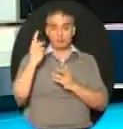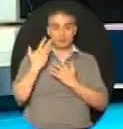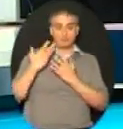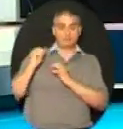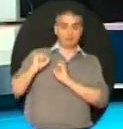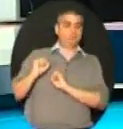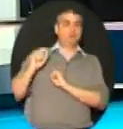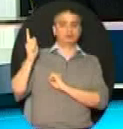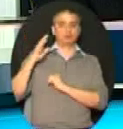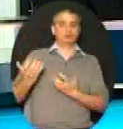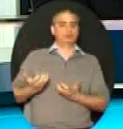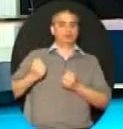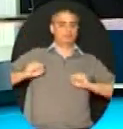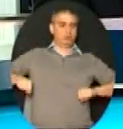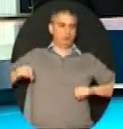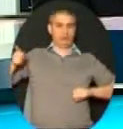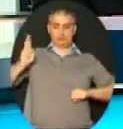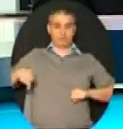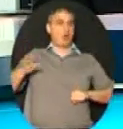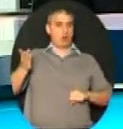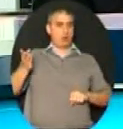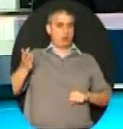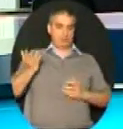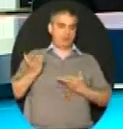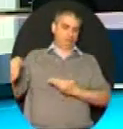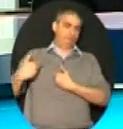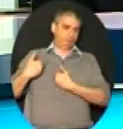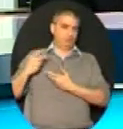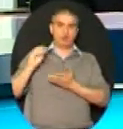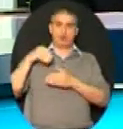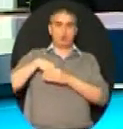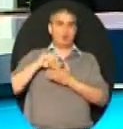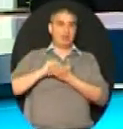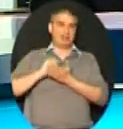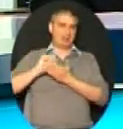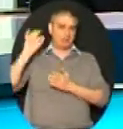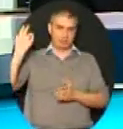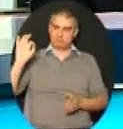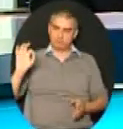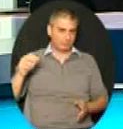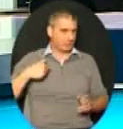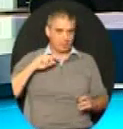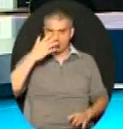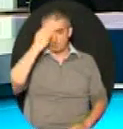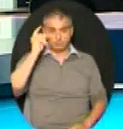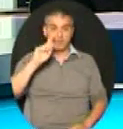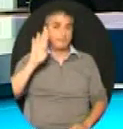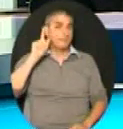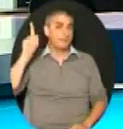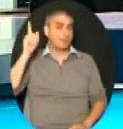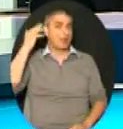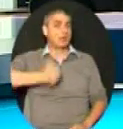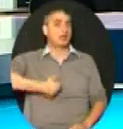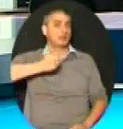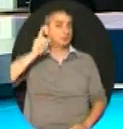על כך שלא יש משאבי שלטון, והוא יכול להיעזר בהם, כולל העיתון שלו. אני לא יכול לשכוח שנתניהו היה